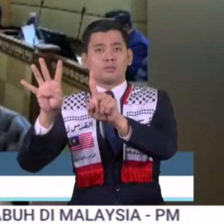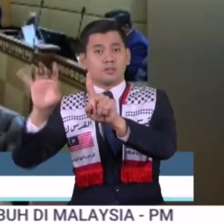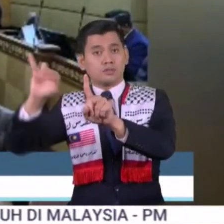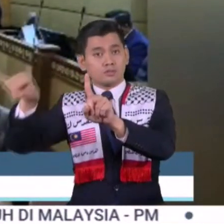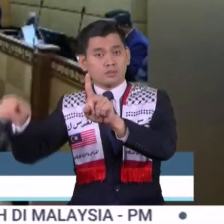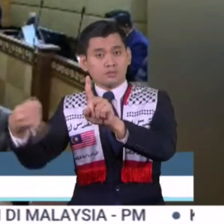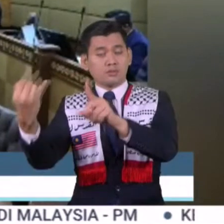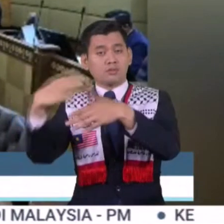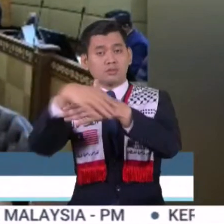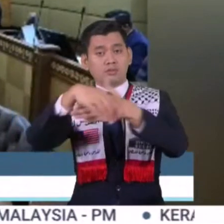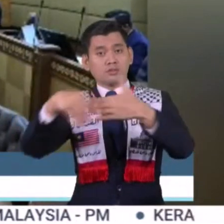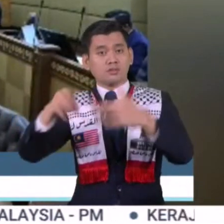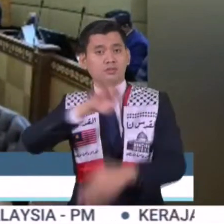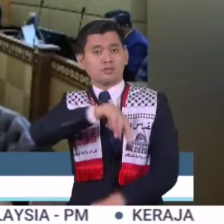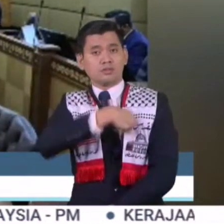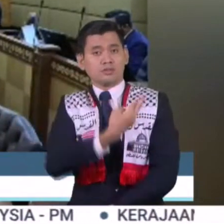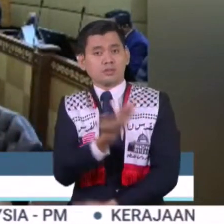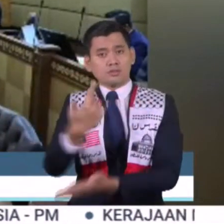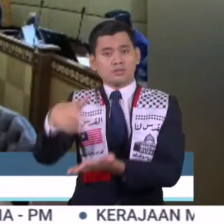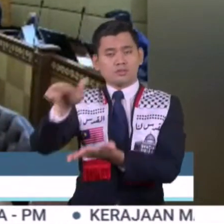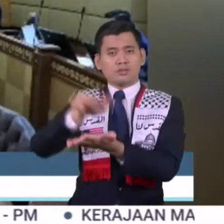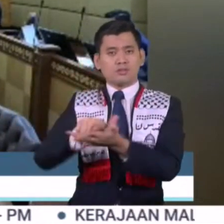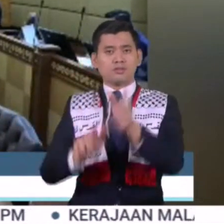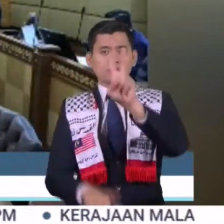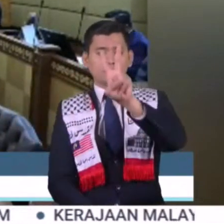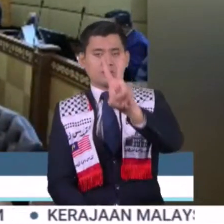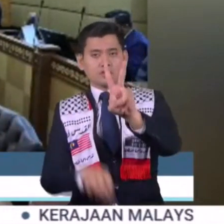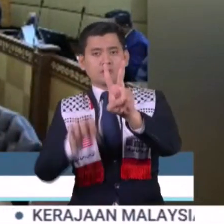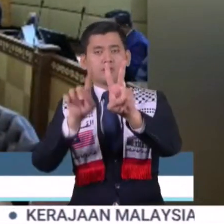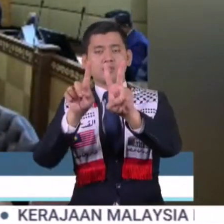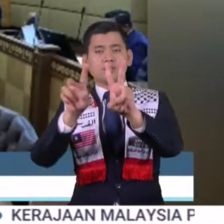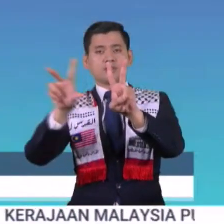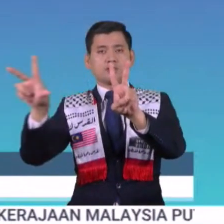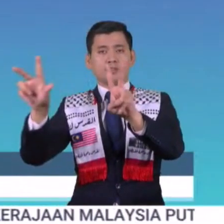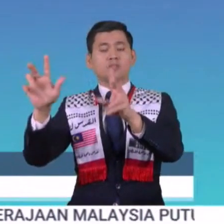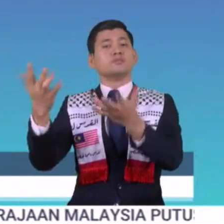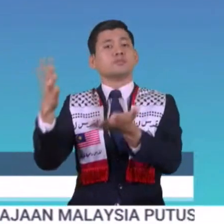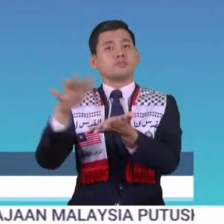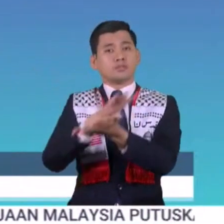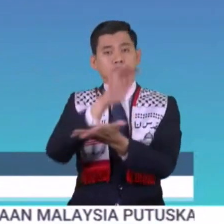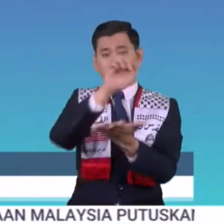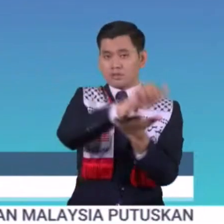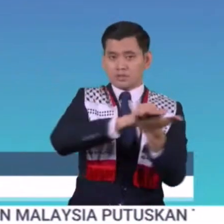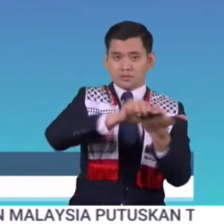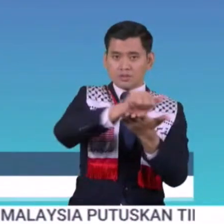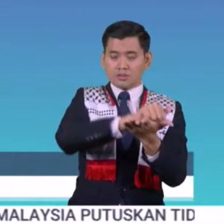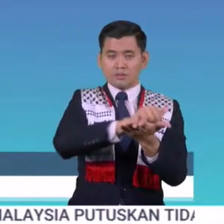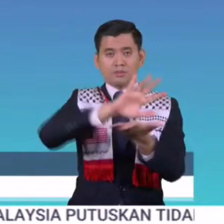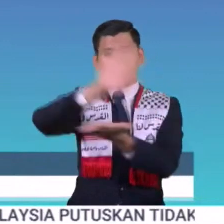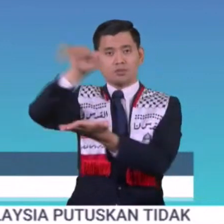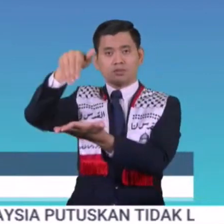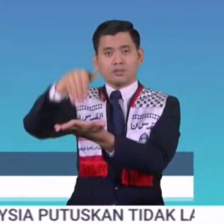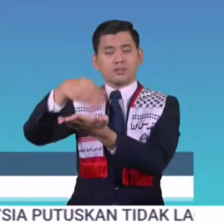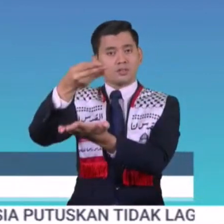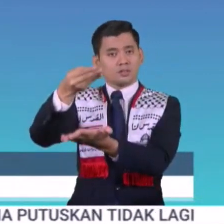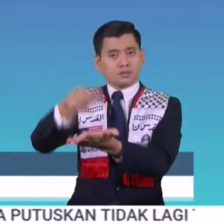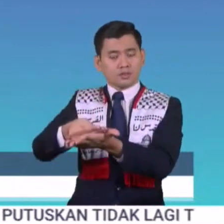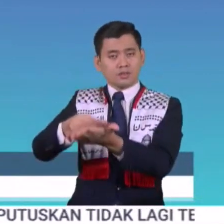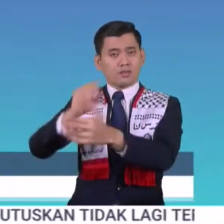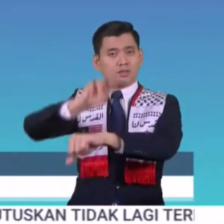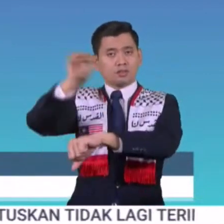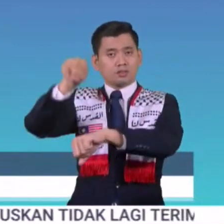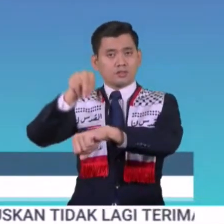dilaporkan sebanyak 8213 kertas siasatan dari pusat pencegahan jenayah kewangan nasional polis diraja